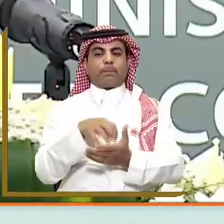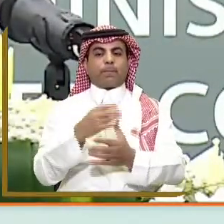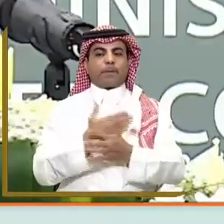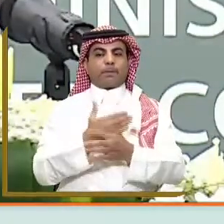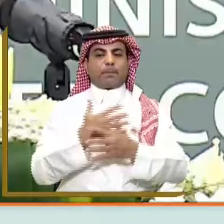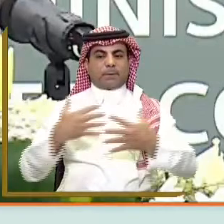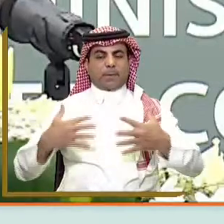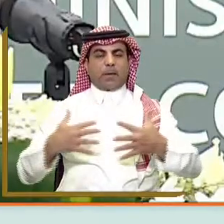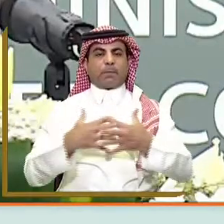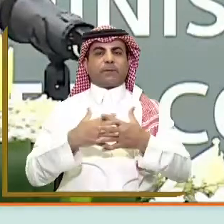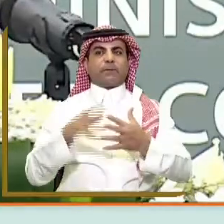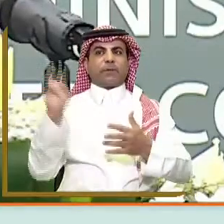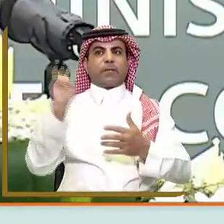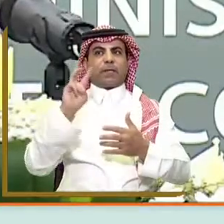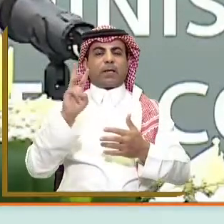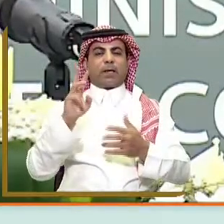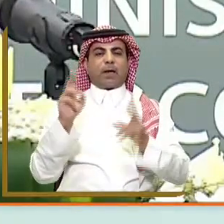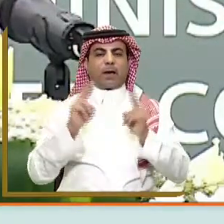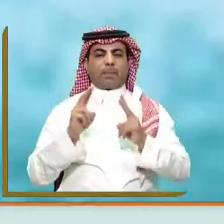لربط شبكات الكهرباء.